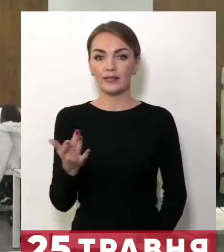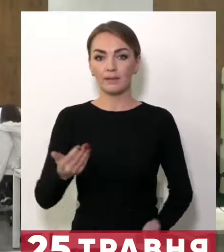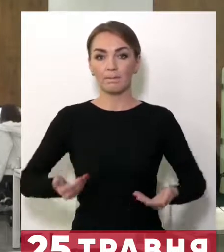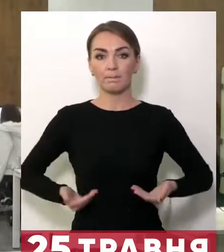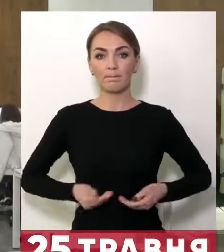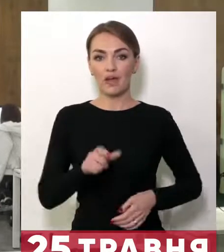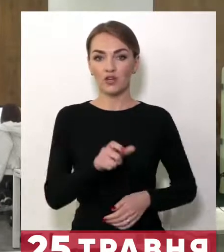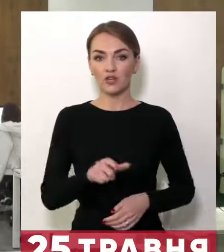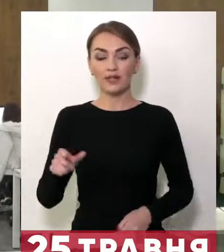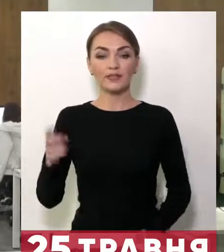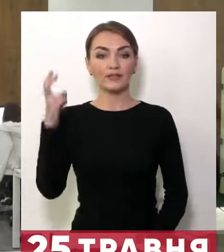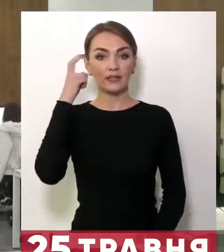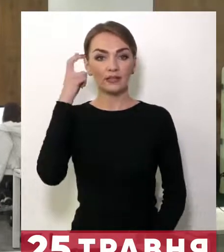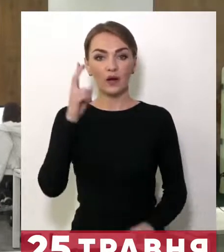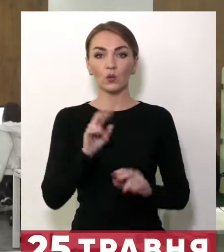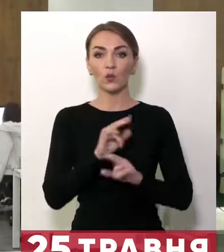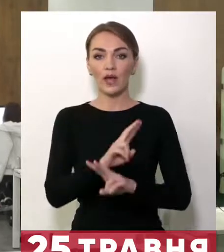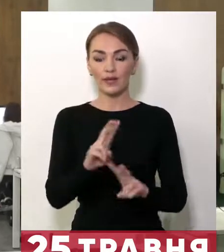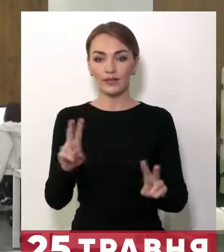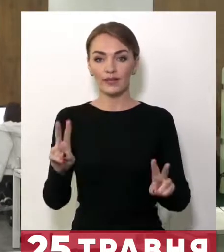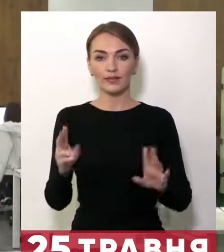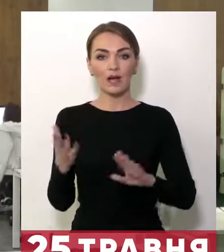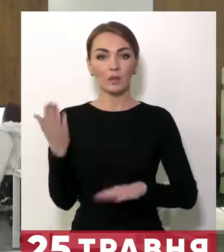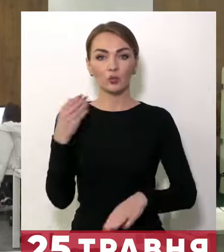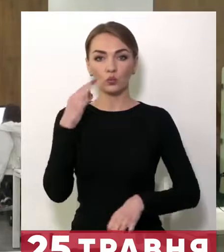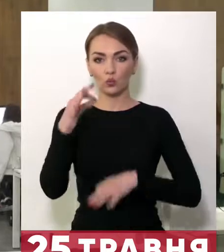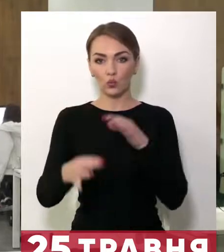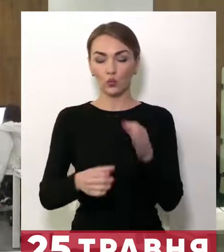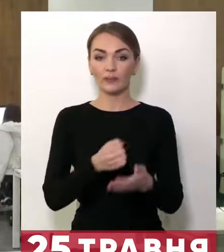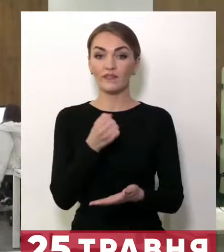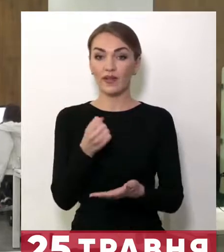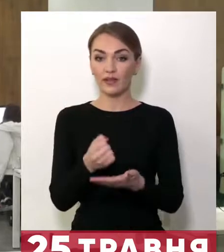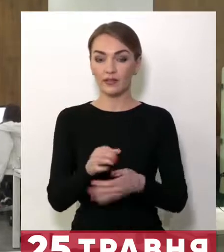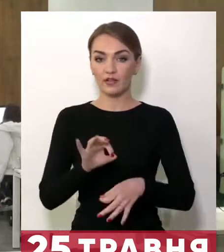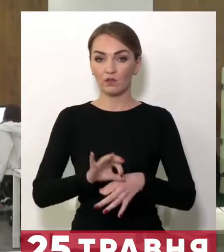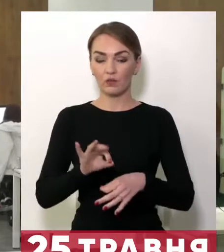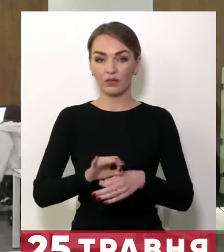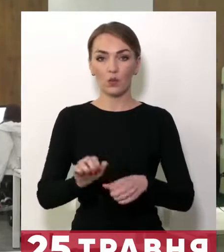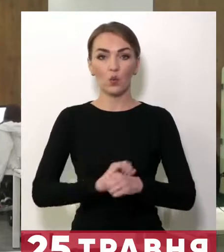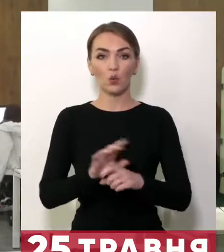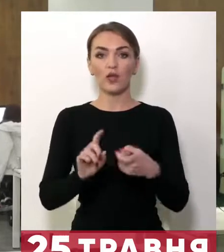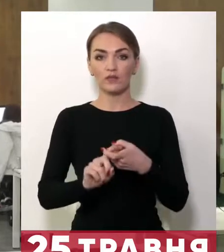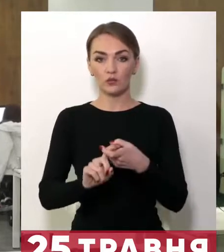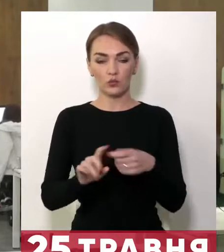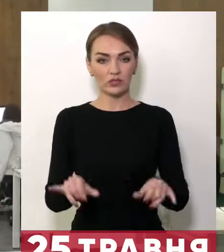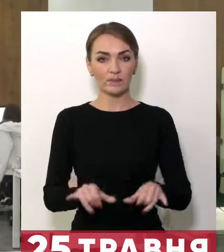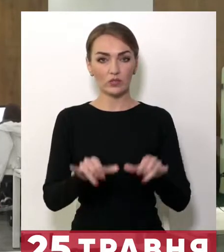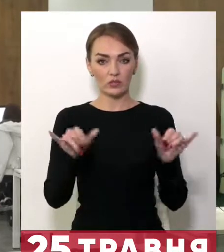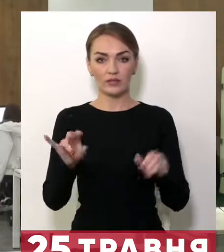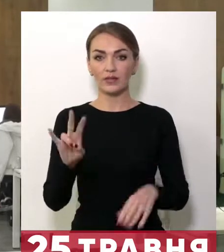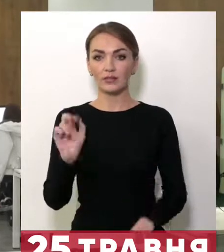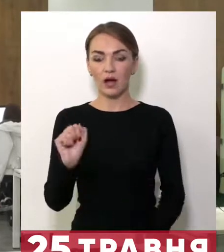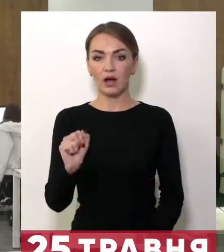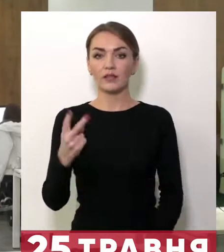Кількість мешканців Києва, яких за минулу добу підтвердили захворювання на коронавірус, збільшилась